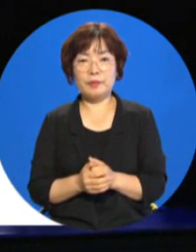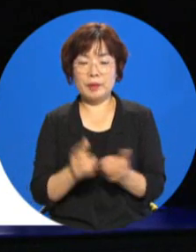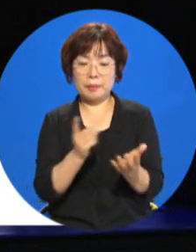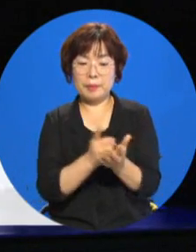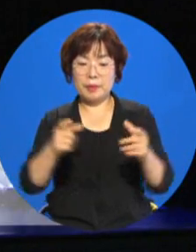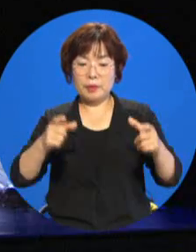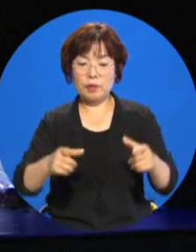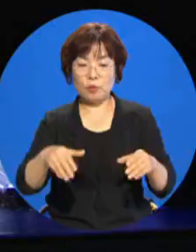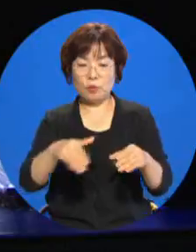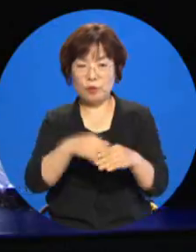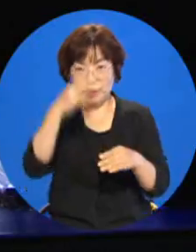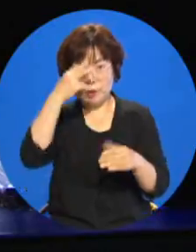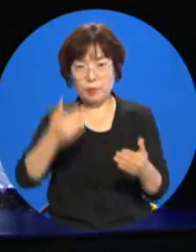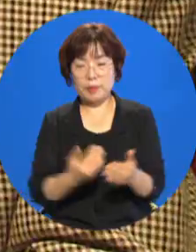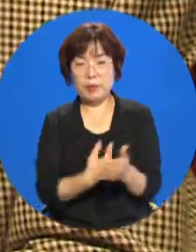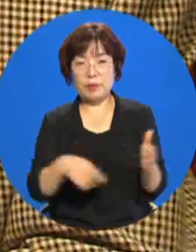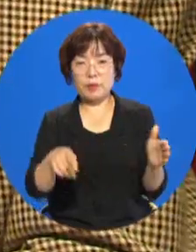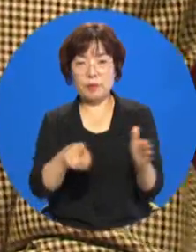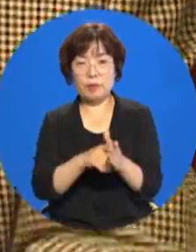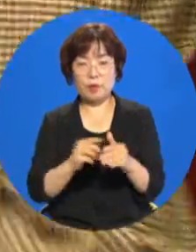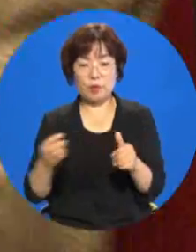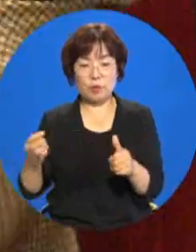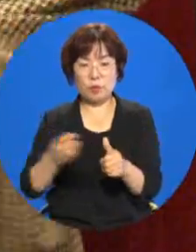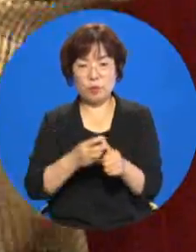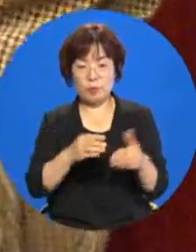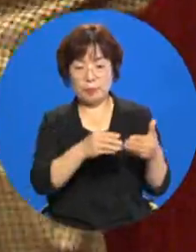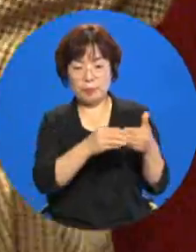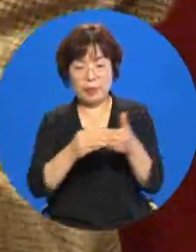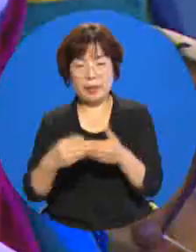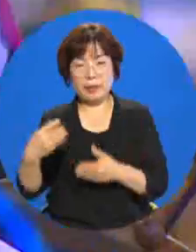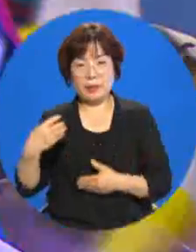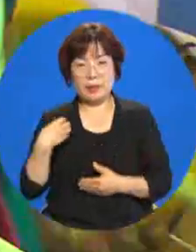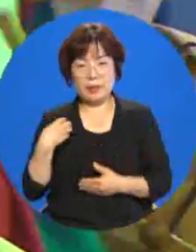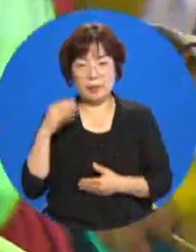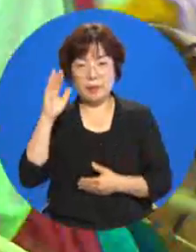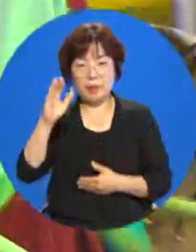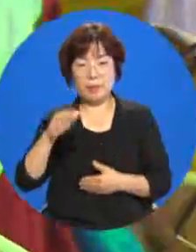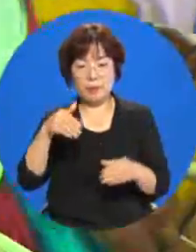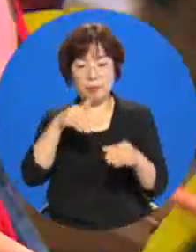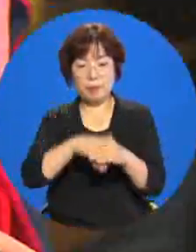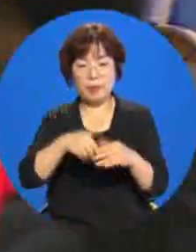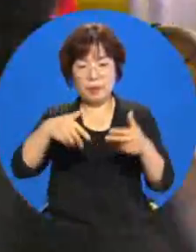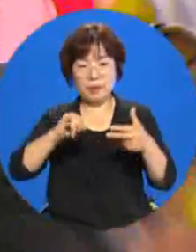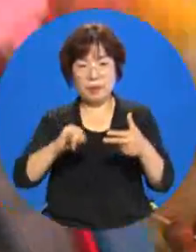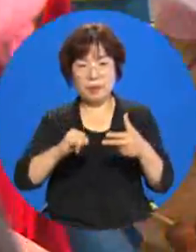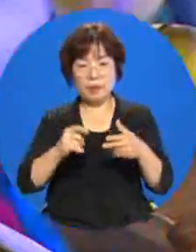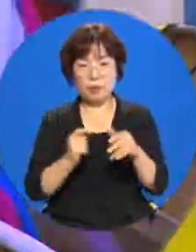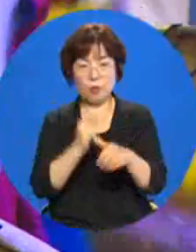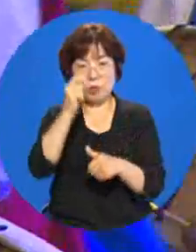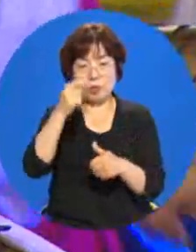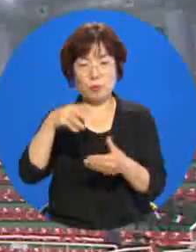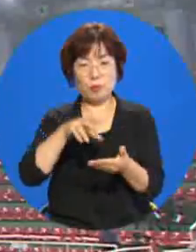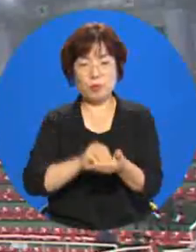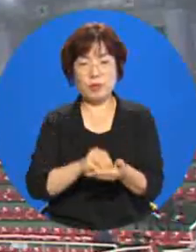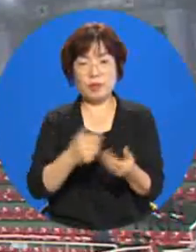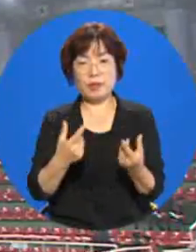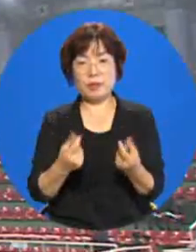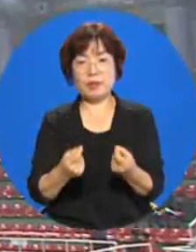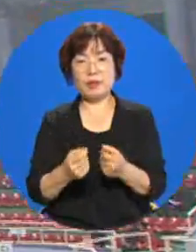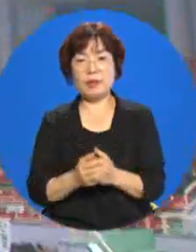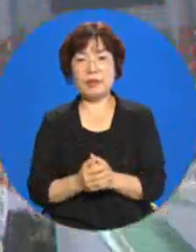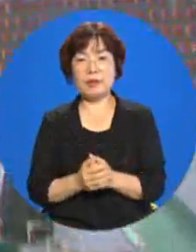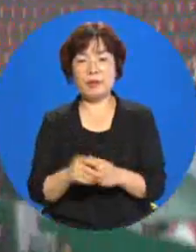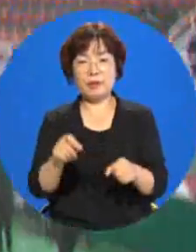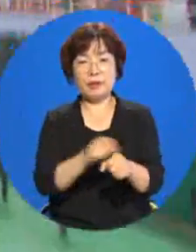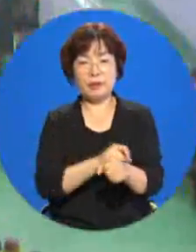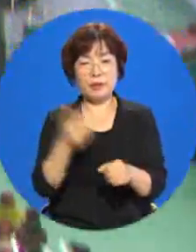소외된 지역의 문화예술 활성화를 위해 군의 주도적인 역할 또한 앞으로 민선 7기 공군의 과제입니다.